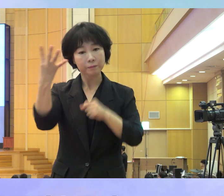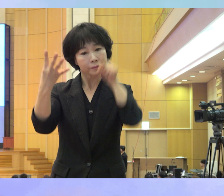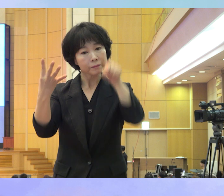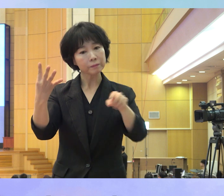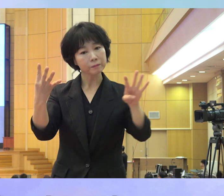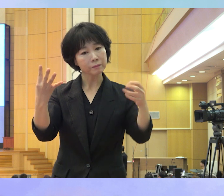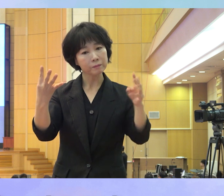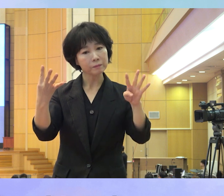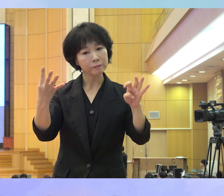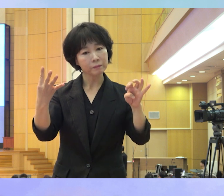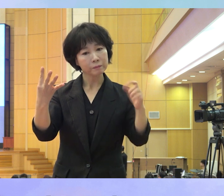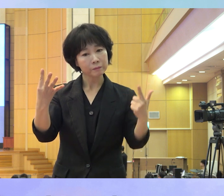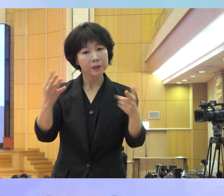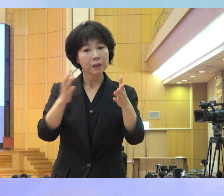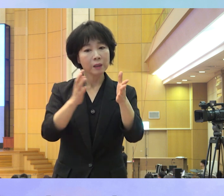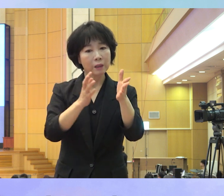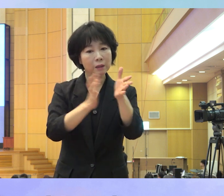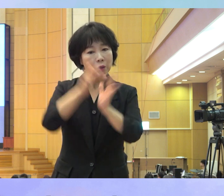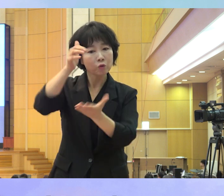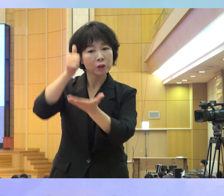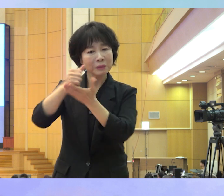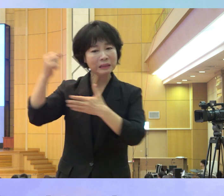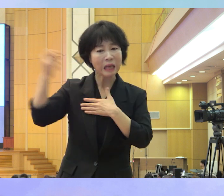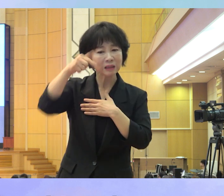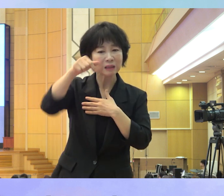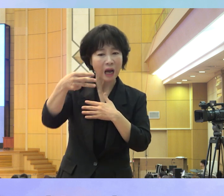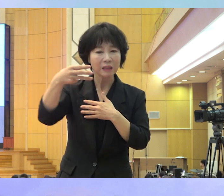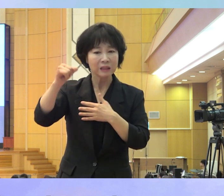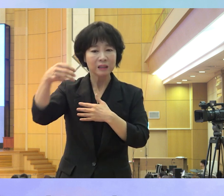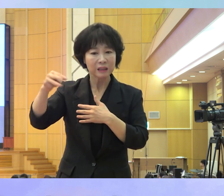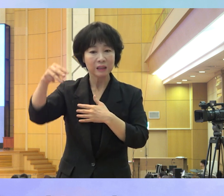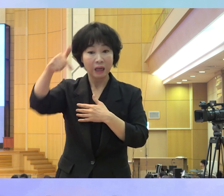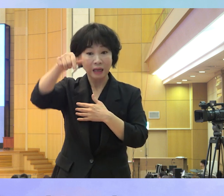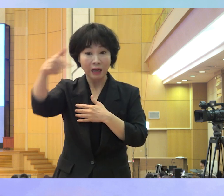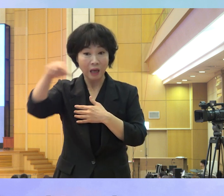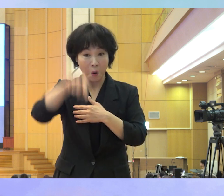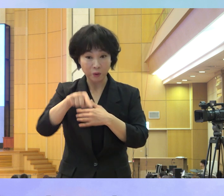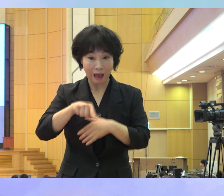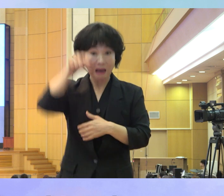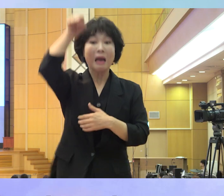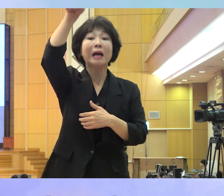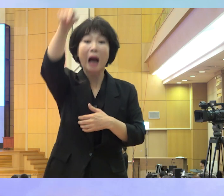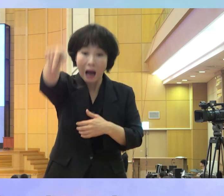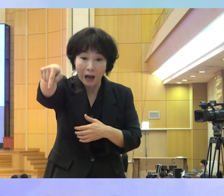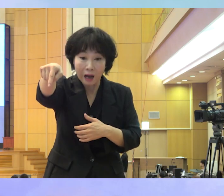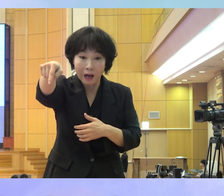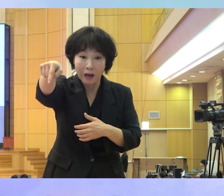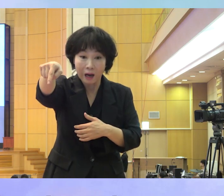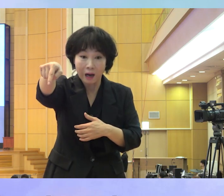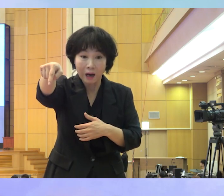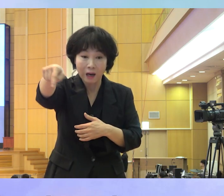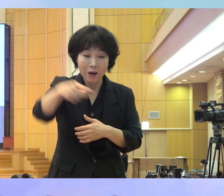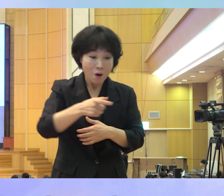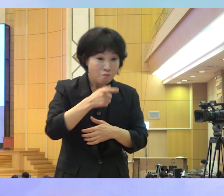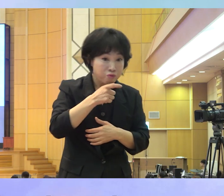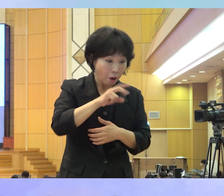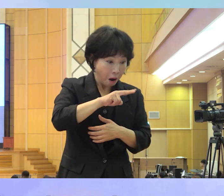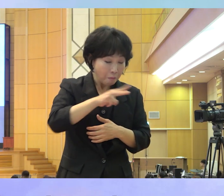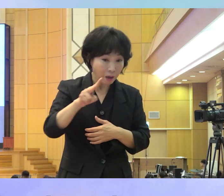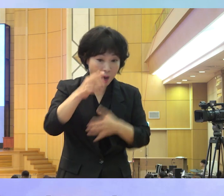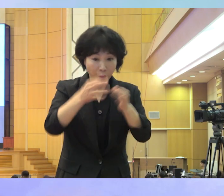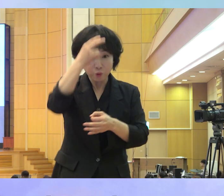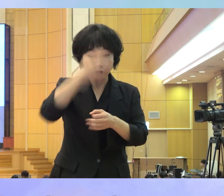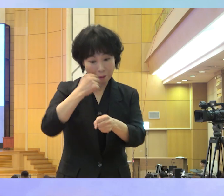46절 보니까 예수께서 다시 갈릴리 가나에 이르시니, 예수님이 물로 포도주 되게